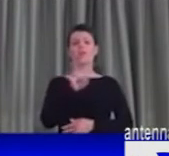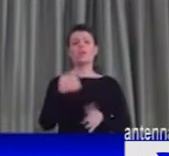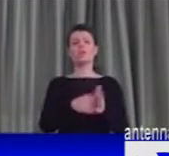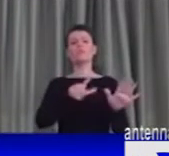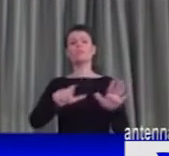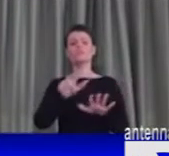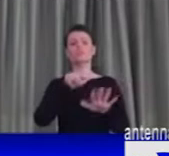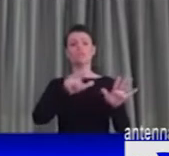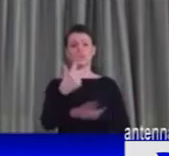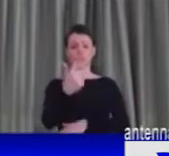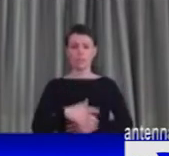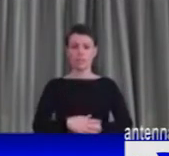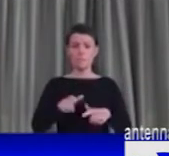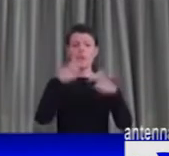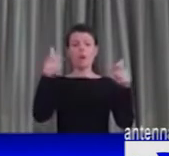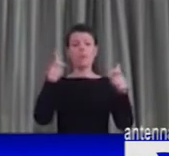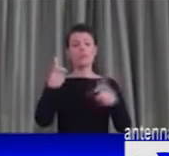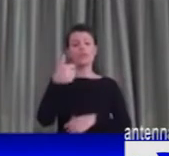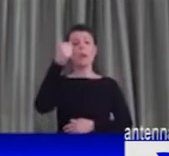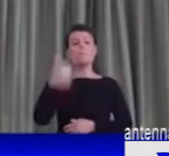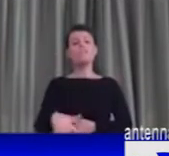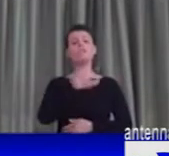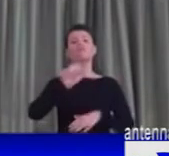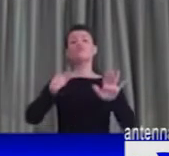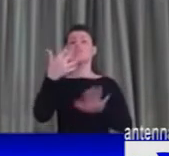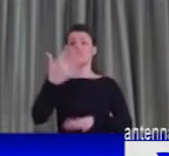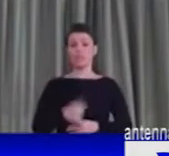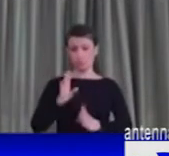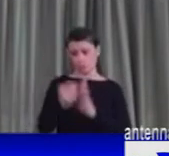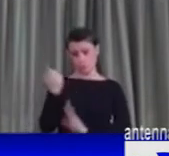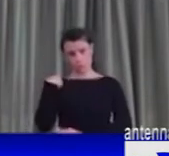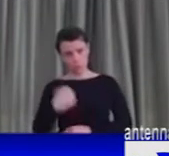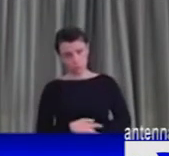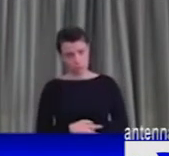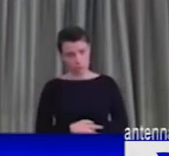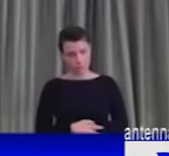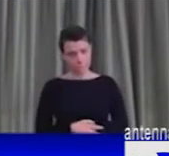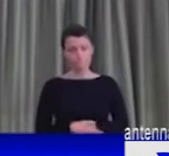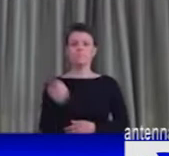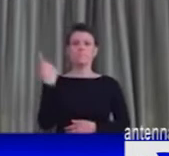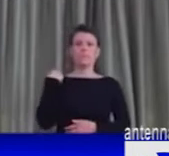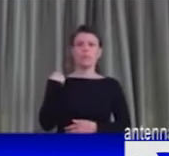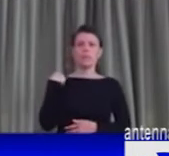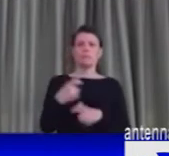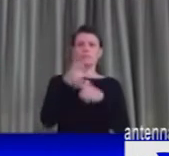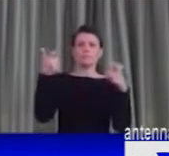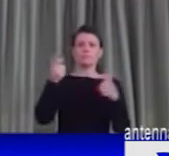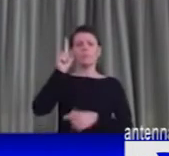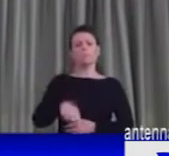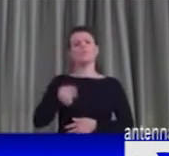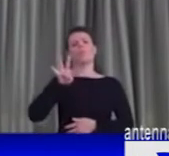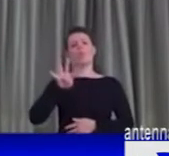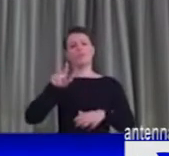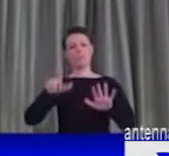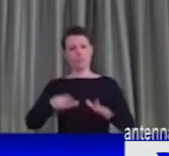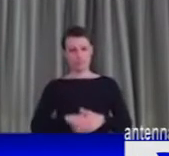44.773, sono più 1.565 rispetto a ieri, ieri erano più 1.047, però